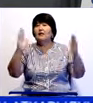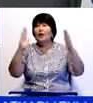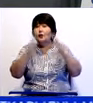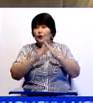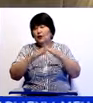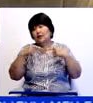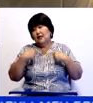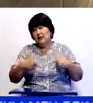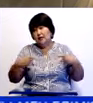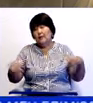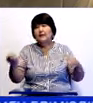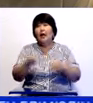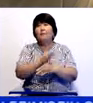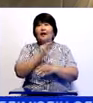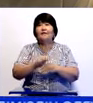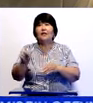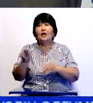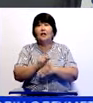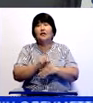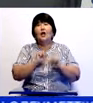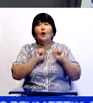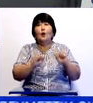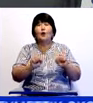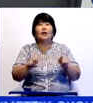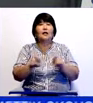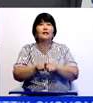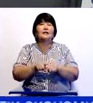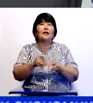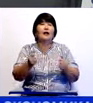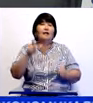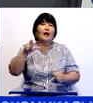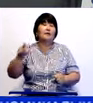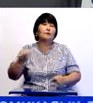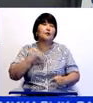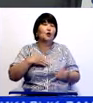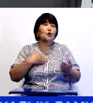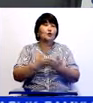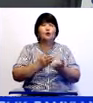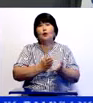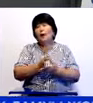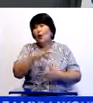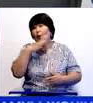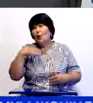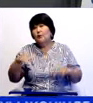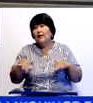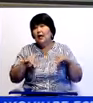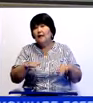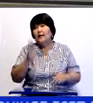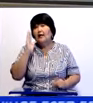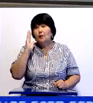және басқа да профилактикалық қорғау нұсқамасын алған азаматтармен жұмыс жасау бағытында көптеген шаралар атқаратын